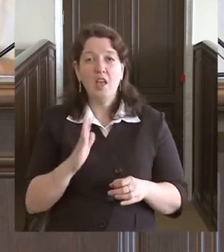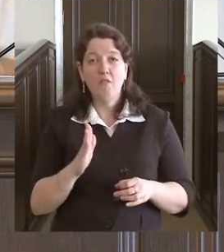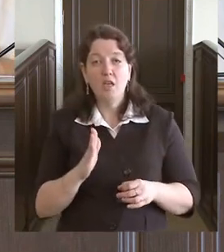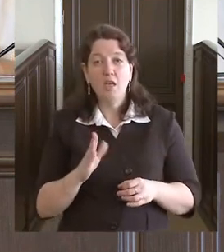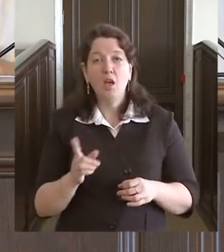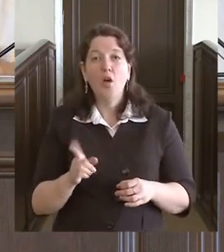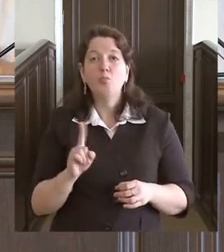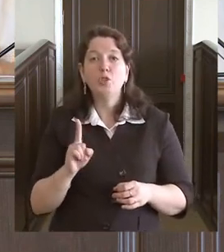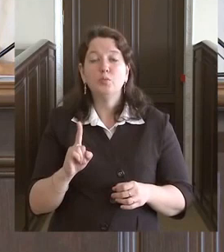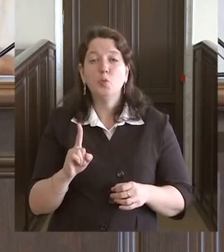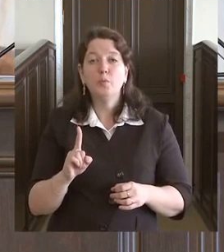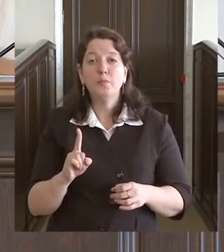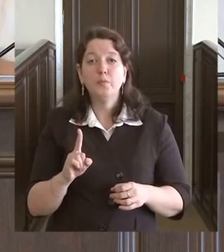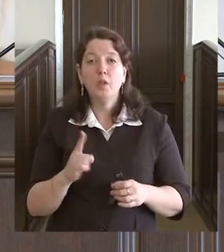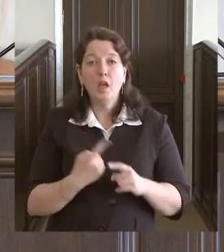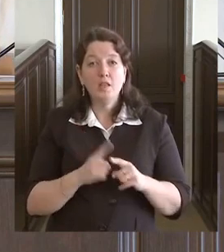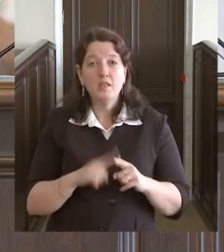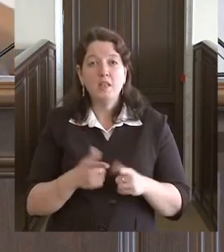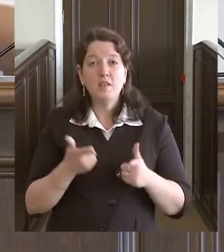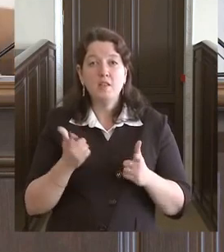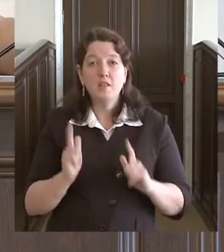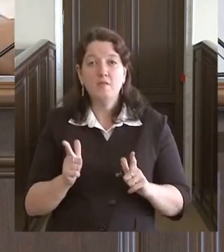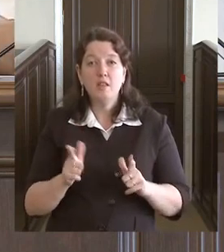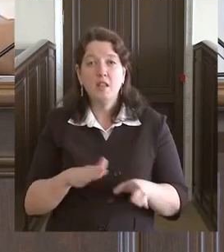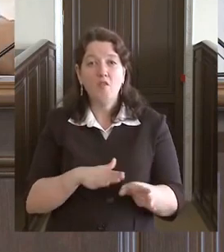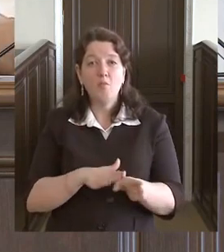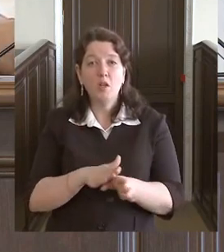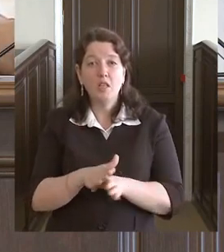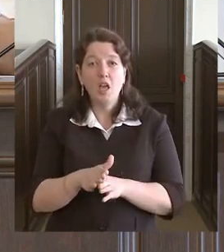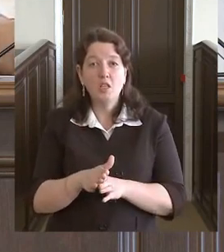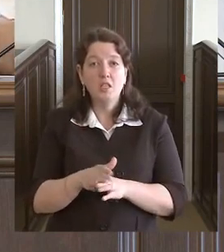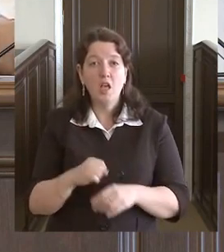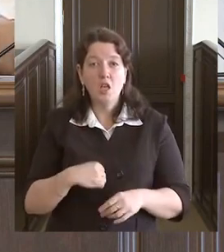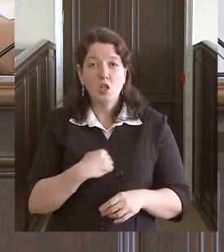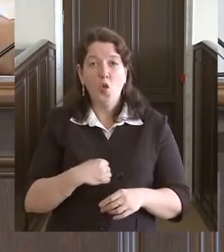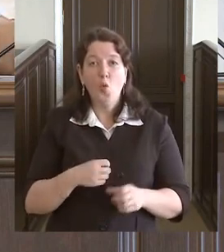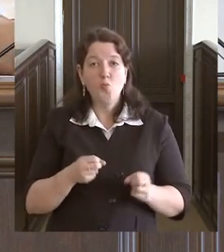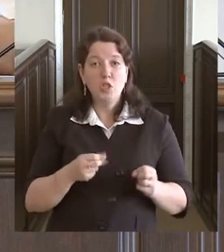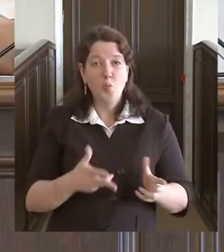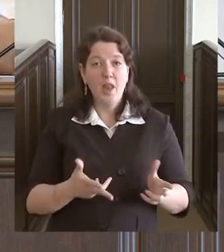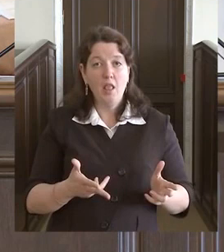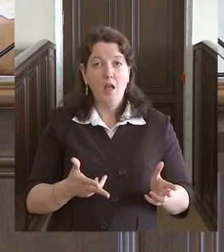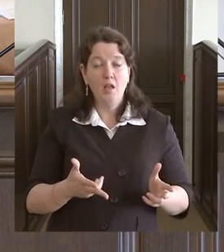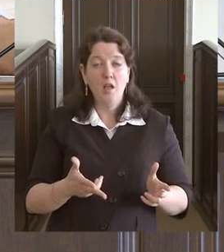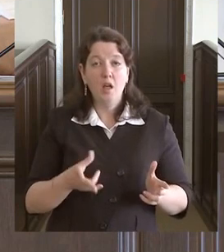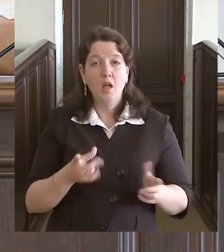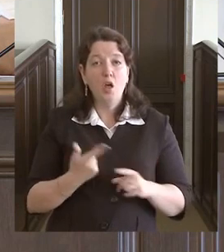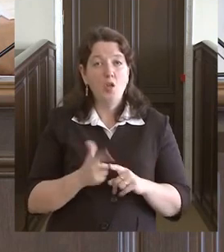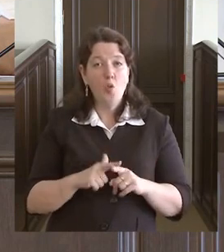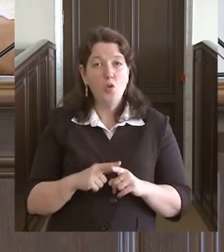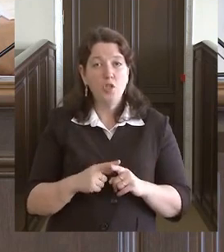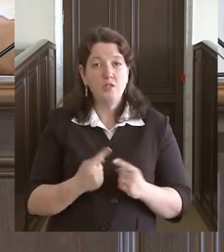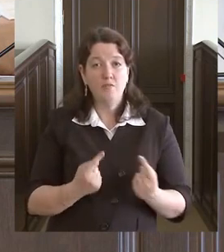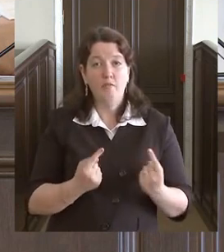во-первых потому что здесь действительно совершается какое-то зло и преступление но очень важная